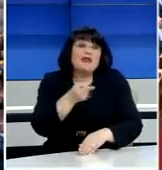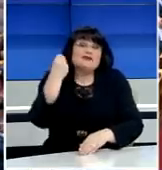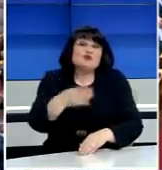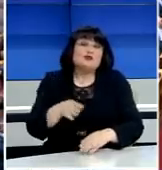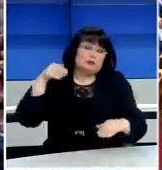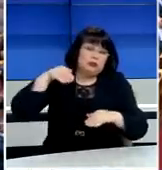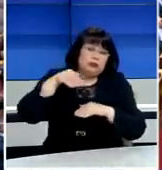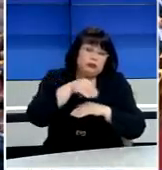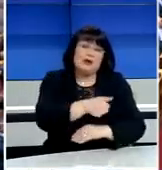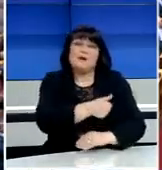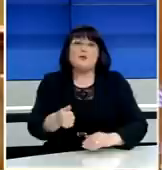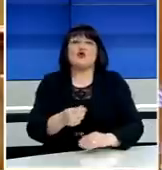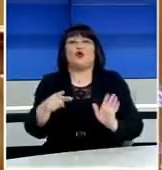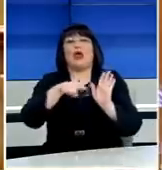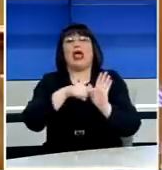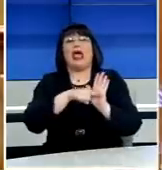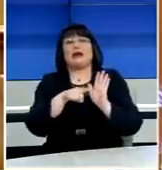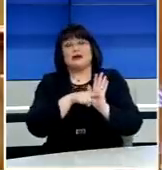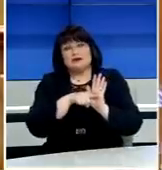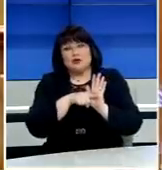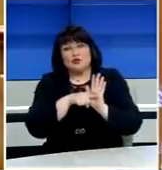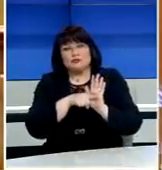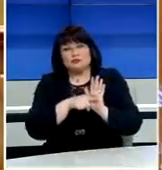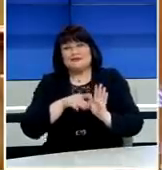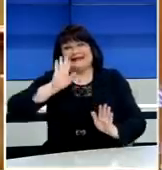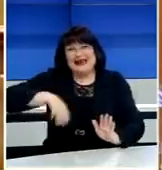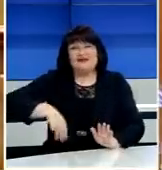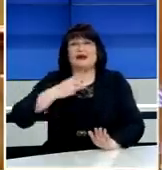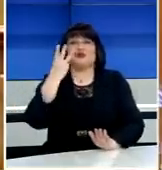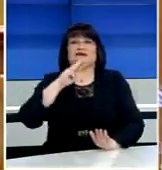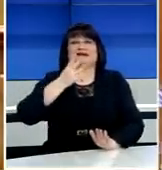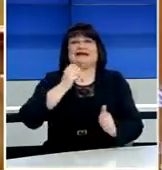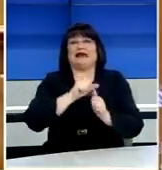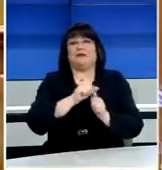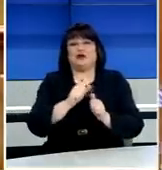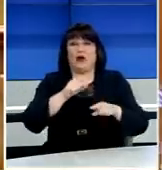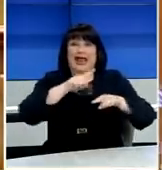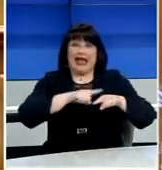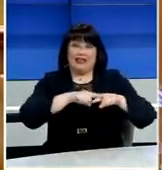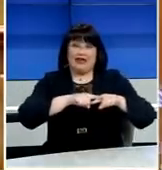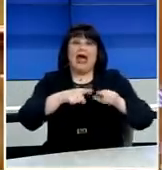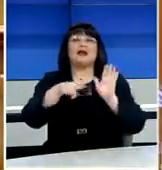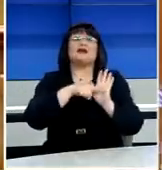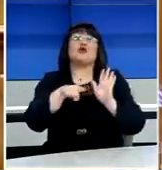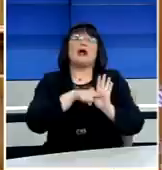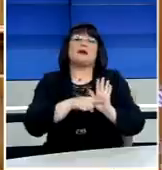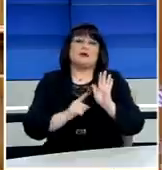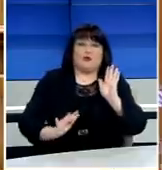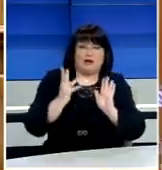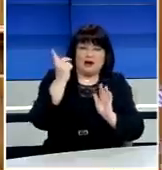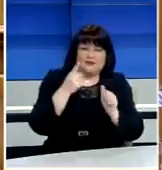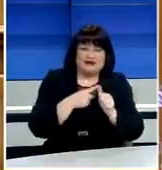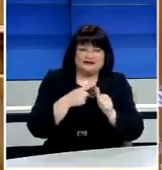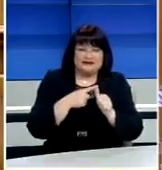οι μόνες 3 χώρες που έχουν αρνητικό πρόσημο το τελευταίο τρίμηνο του 19 είναι η Ελλάδα, πρώτη και καλύτερη,